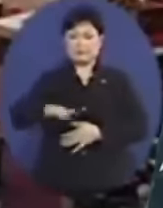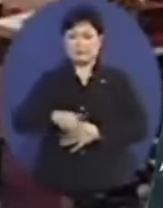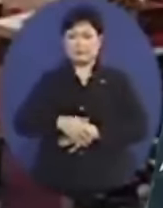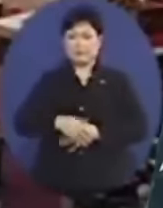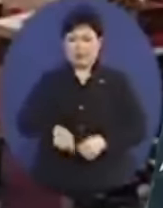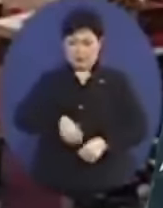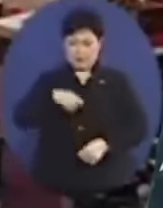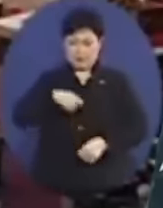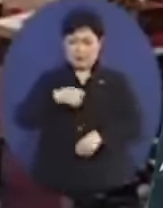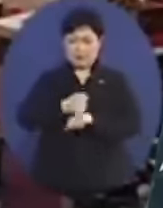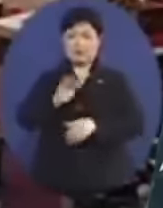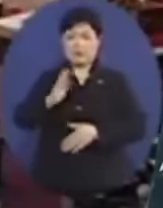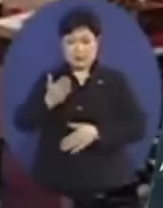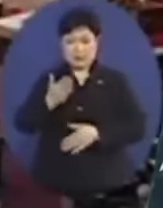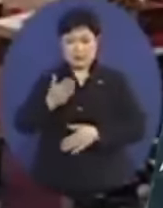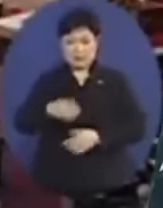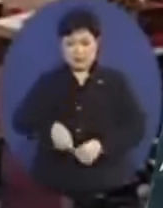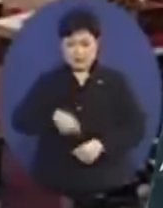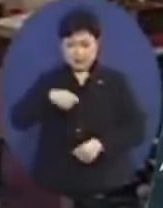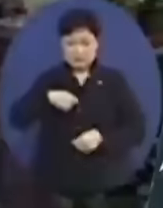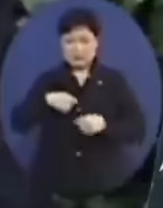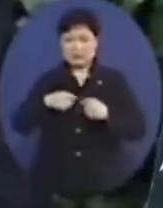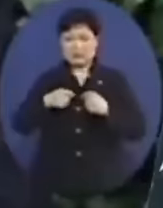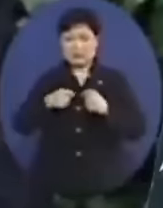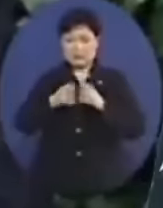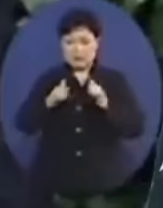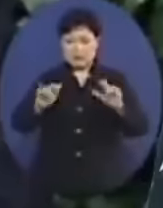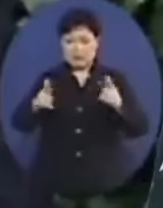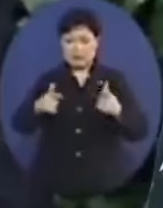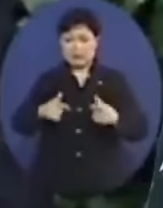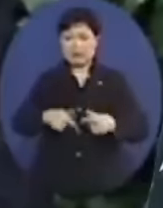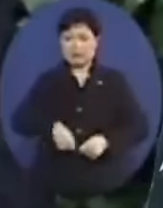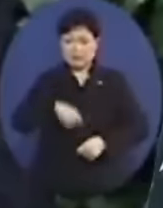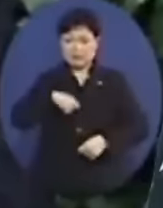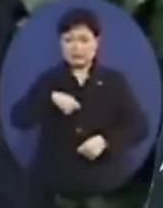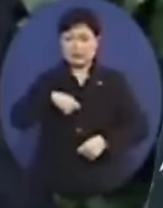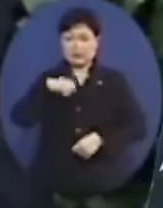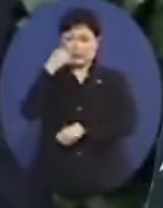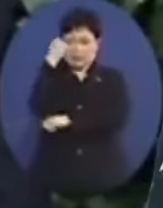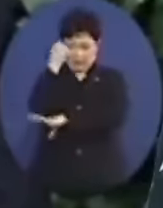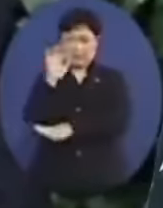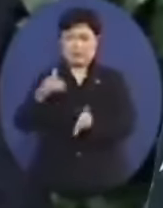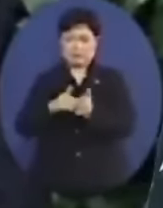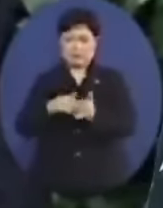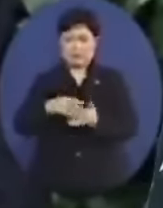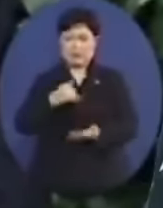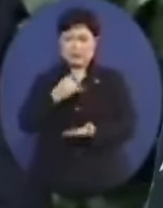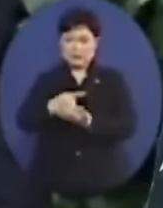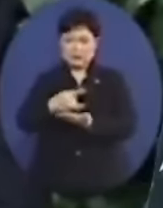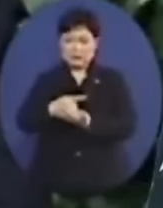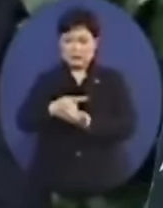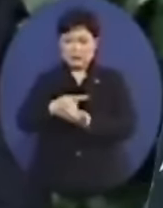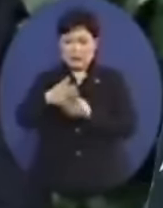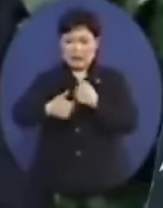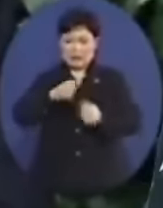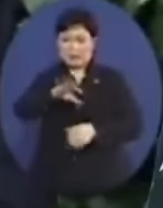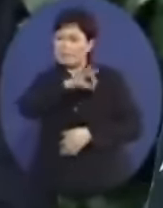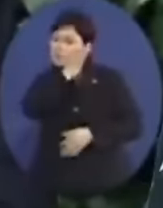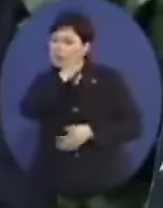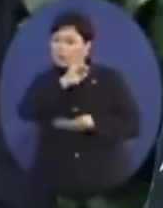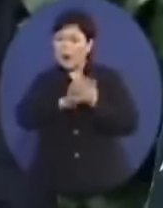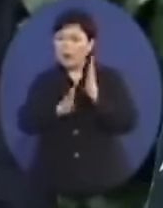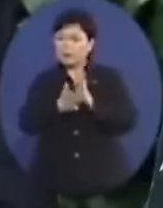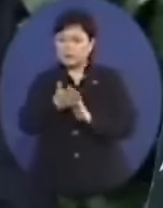의가 됐다고 말하는 것입니다 의인이 된 것이 아니라의 자체가 되었어요 아멘 의라는 것은 하나님 앞에 부끄러 없이 설 수 있는 자격을